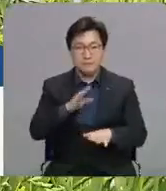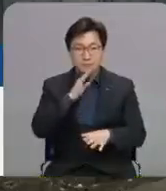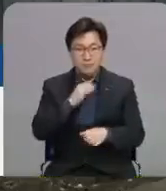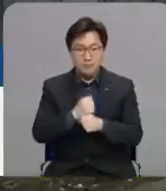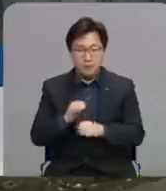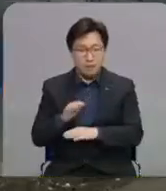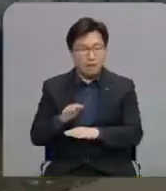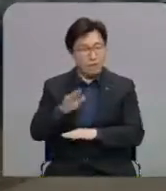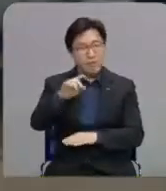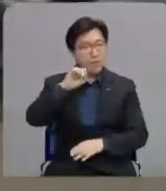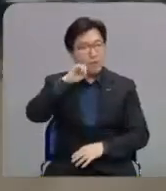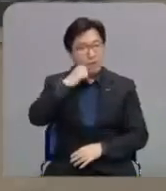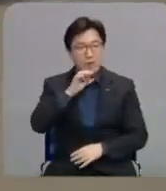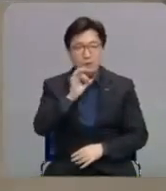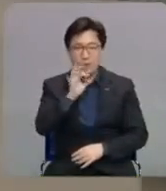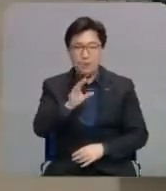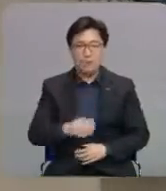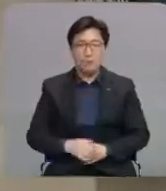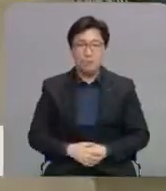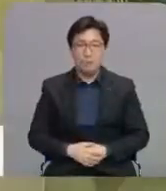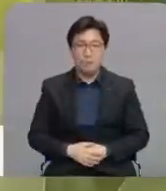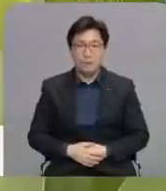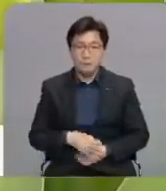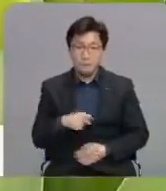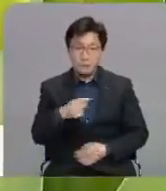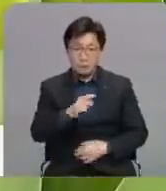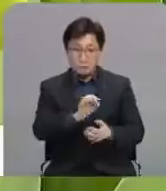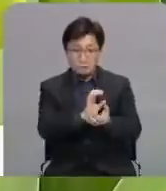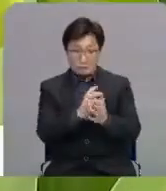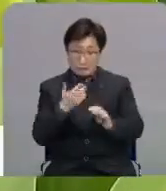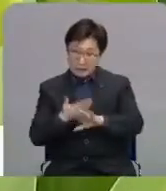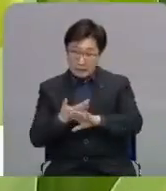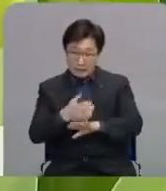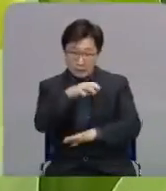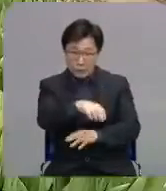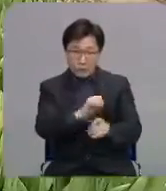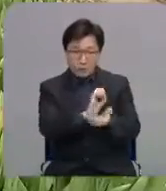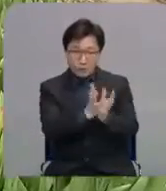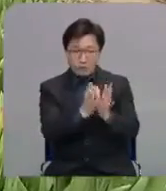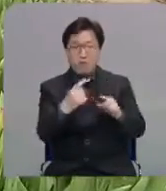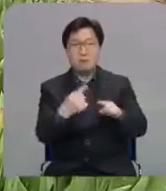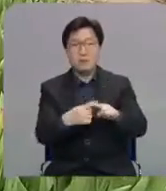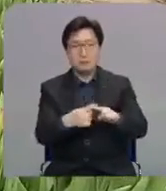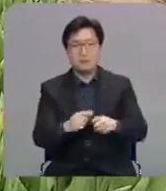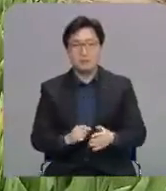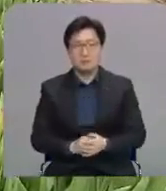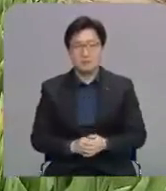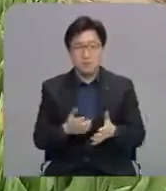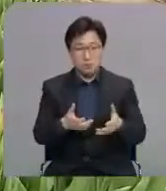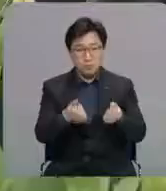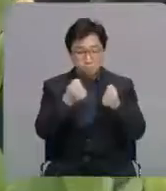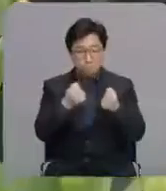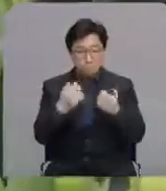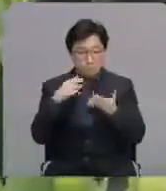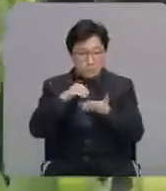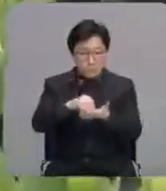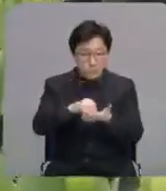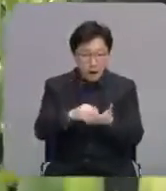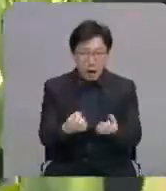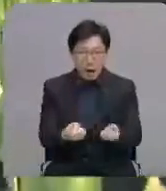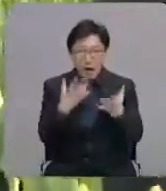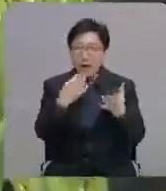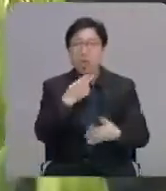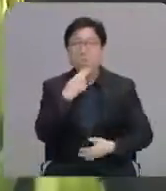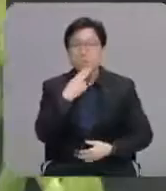경우 튤립을 키우는 이동과 도 사정은 비슷합니다 졸업과 입학 척수가 사라지면서 출하량 과